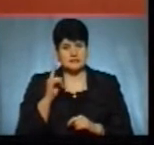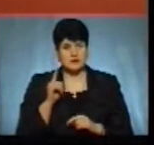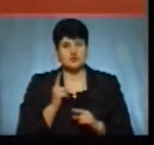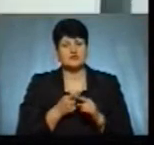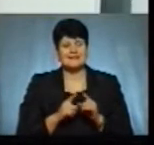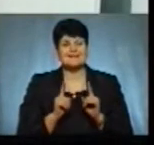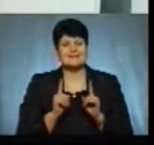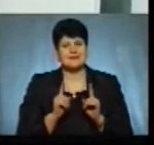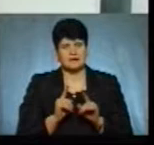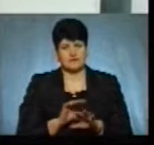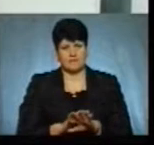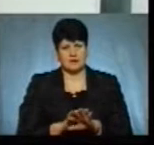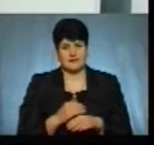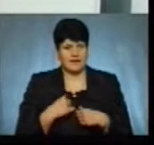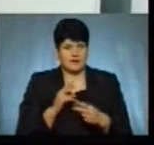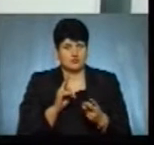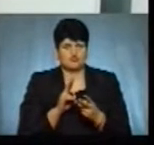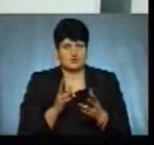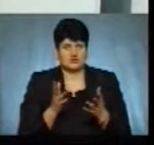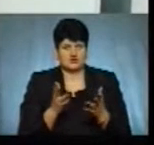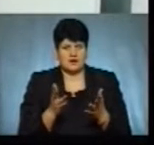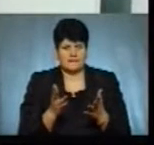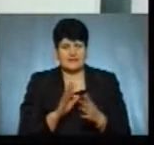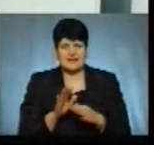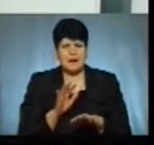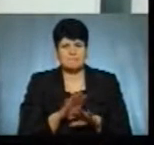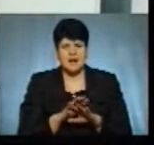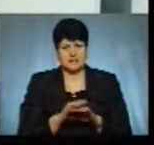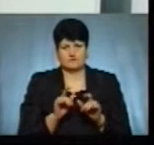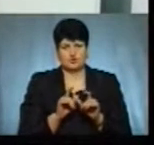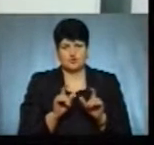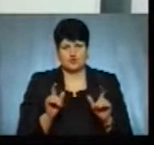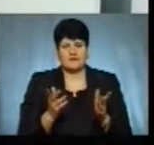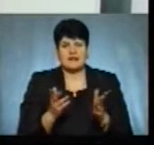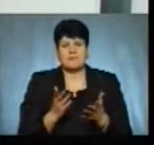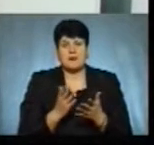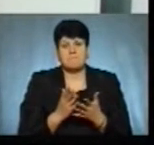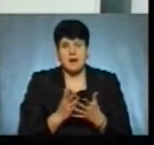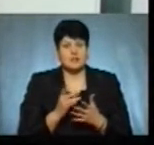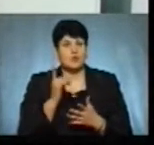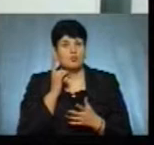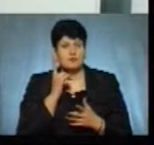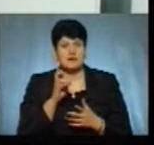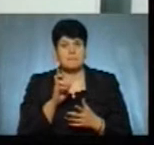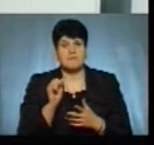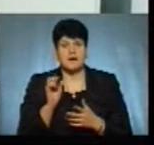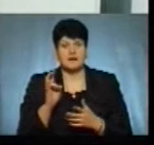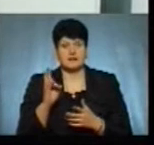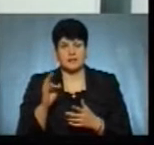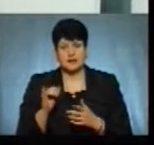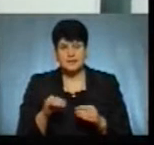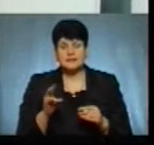в банках. Я ще не зустрічав жодної небанківської фінансової установи в Україні, яка би мала мобільний банкінг і давала можливість